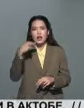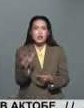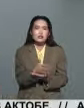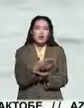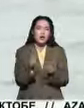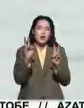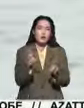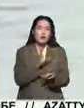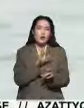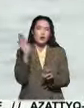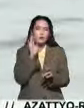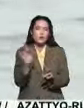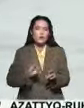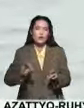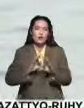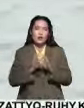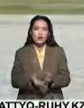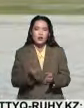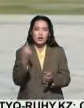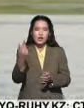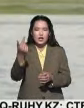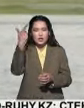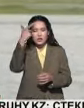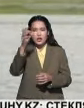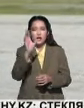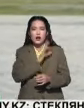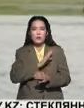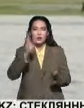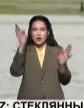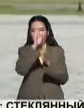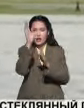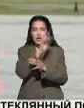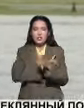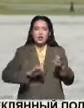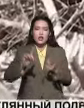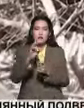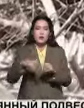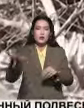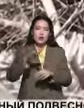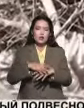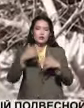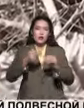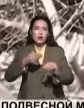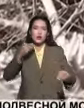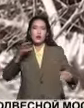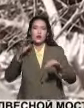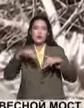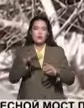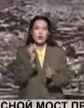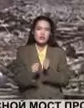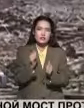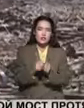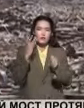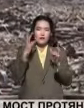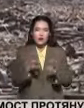проблеме мировых водных ресурсов. Эта сфера тоже претерпевает серьезные изменения. В стране, наиболее удаленной от моря, но при этом регулярно